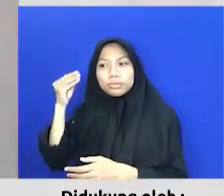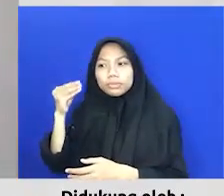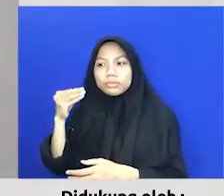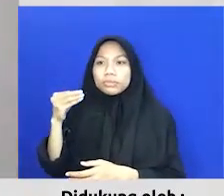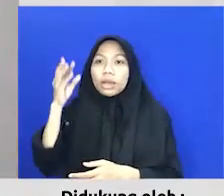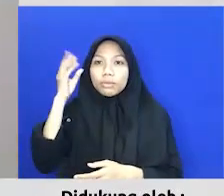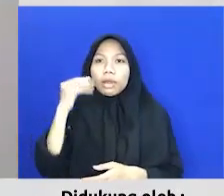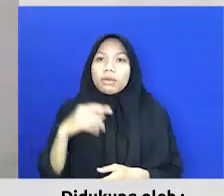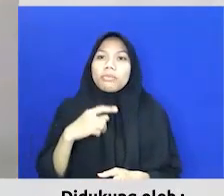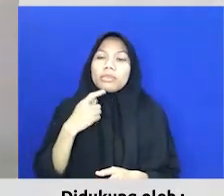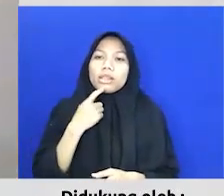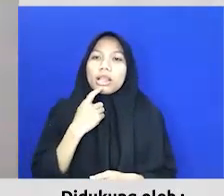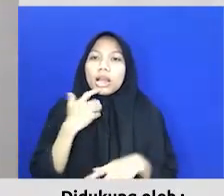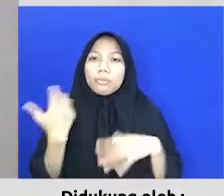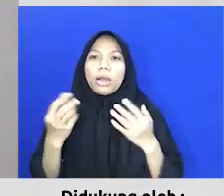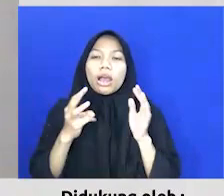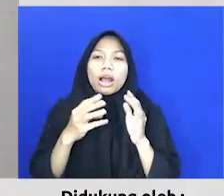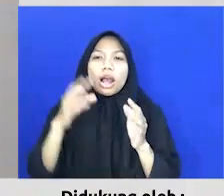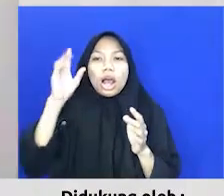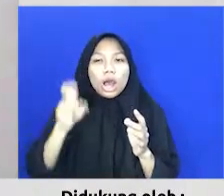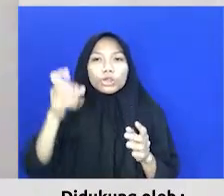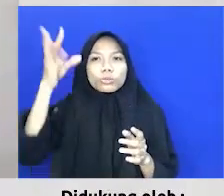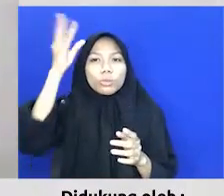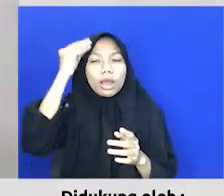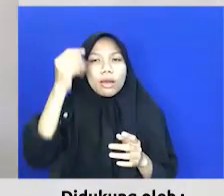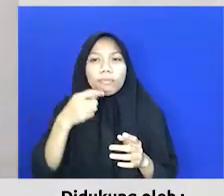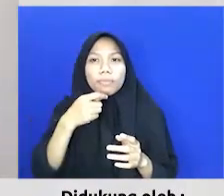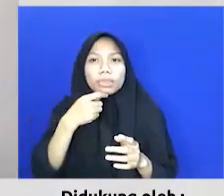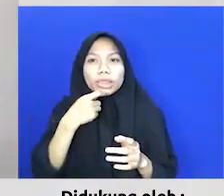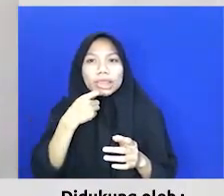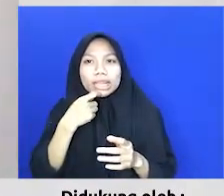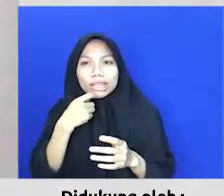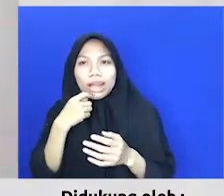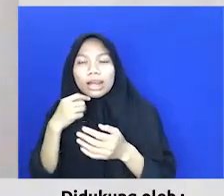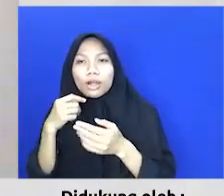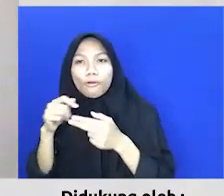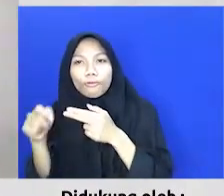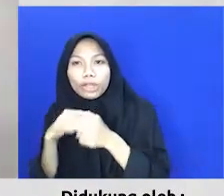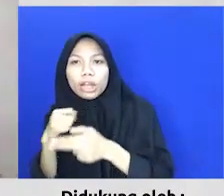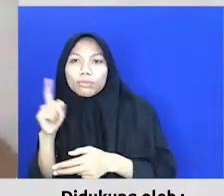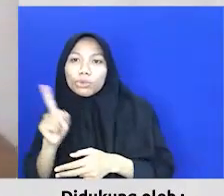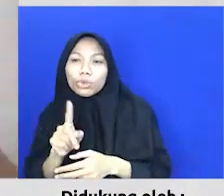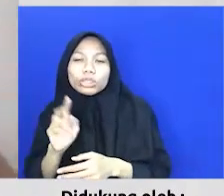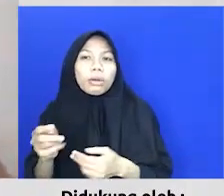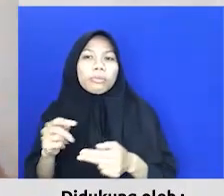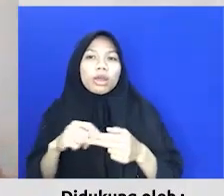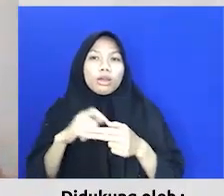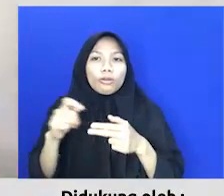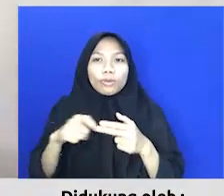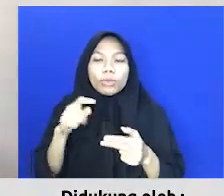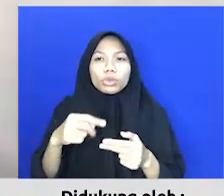novel juga perlu memahami karakter, penulis dialog juga. Novel juga ada penulisan dialog, teater juga ada penulisan dialog, tapi